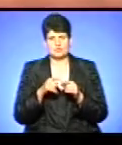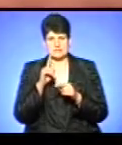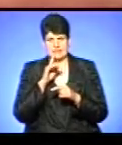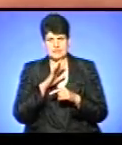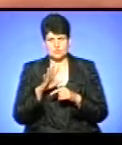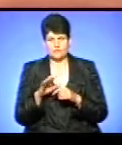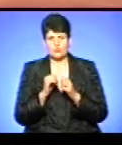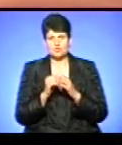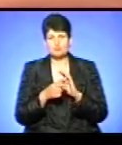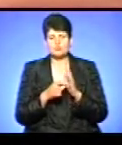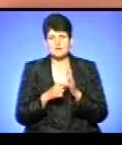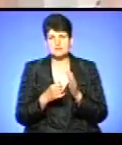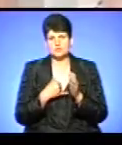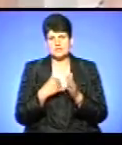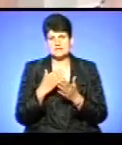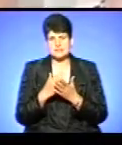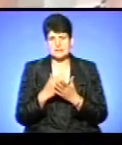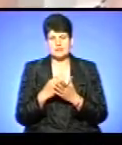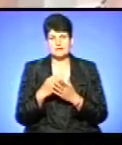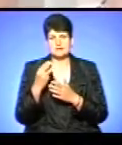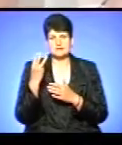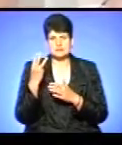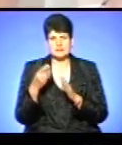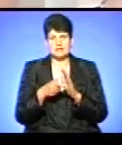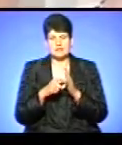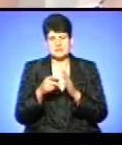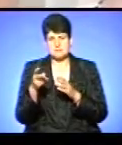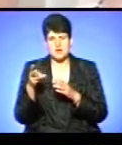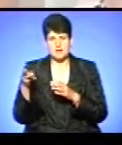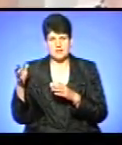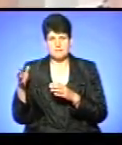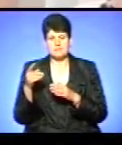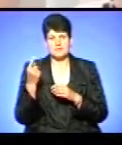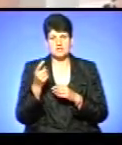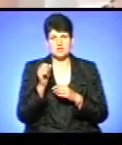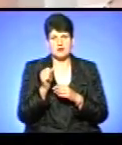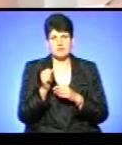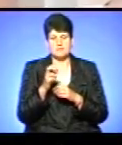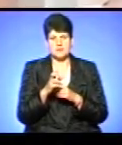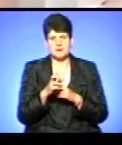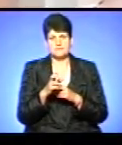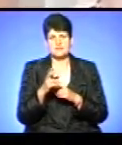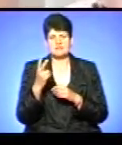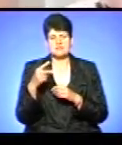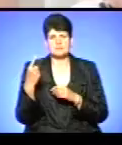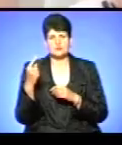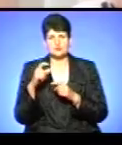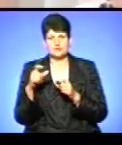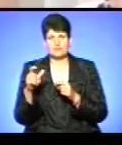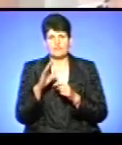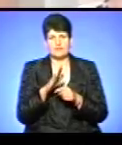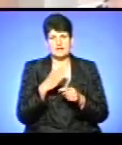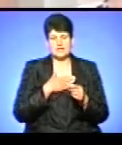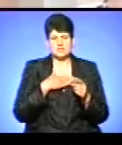незручностей. В кожному класі в нас є по 3 класи паралелі. Це 1-й А, Б – це колишні 21-ї школи, і В – це